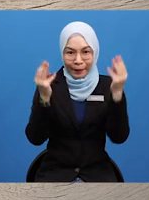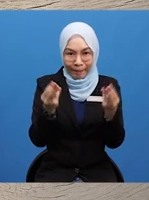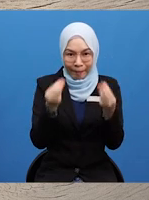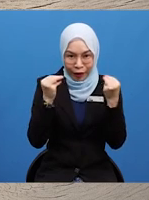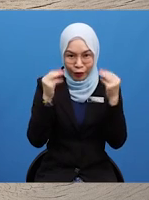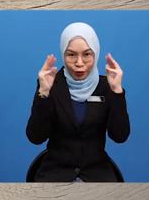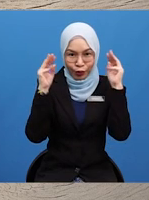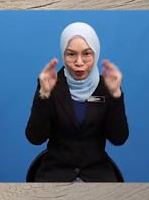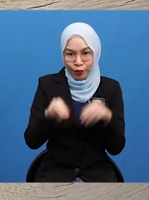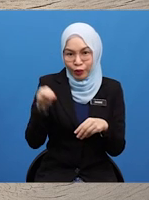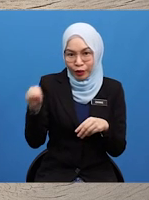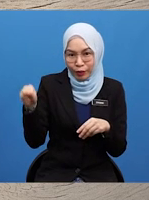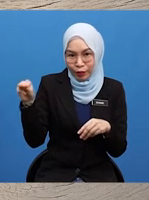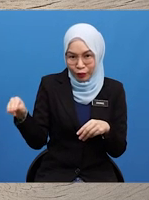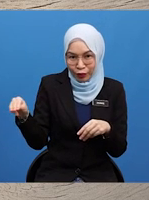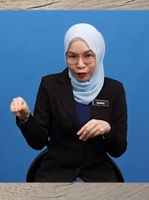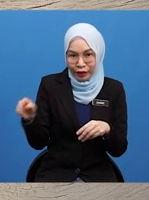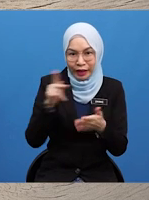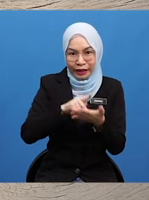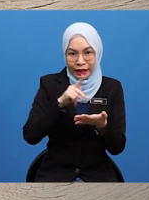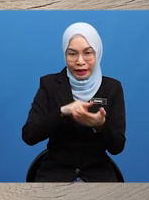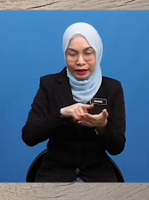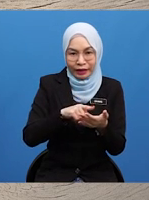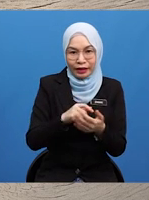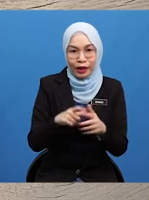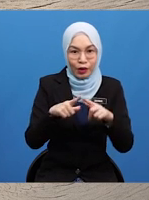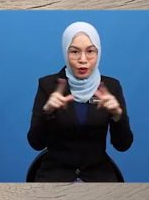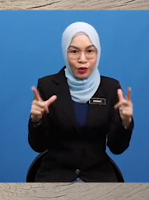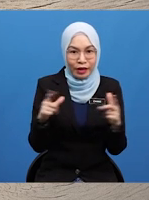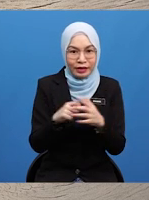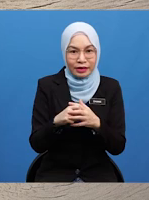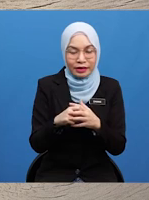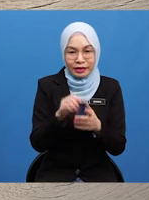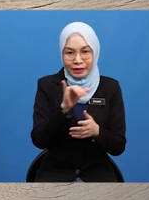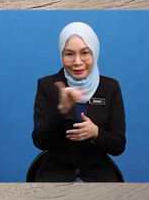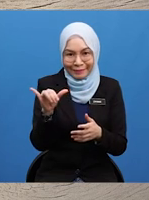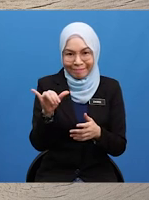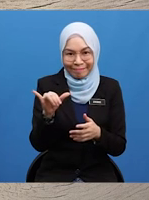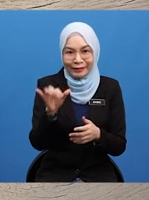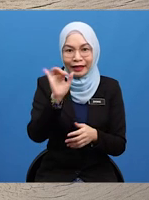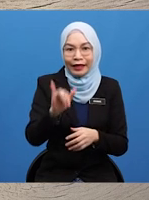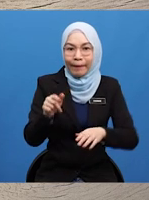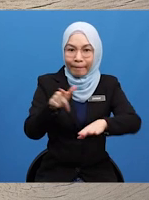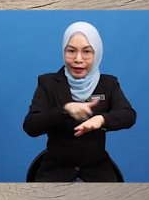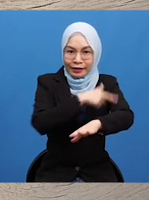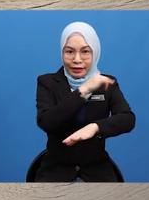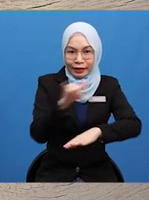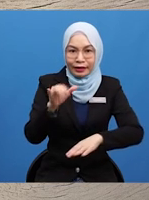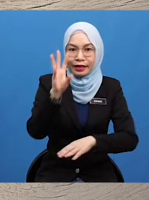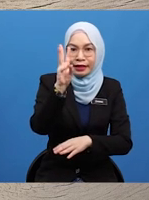boleh kirakan luas bagi sebuah buku ini yang mempunyai panjang